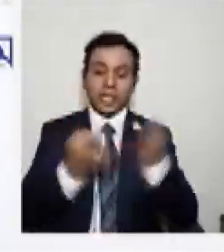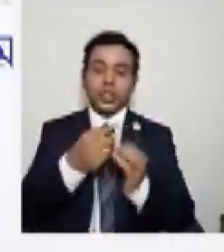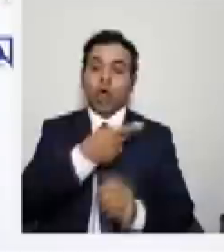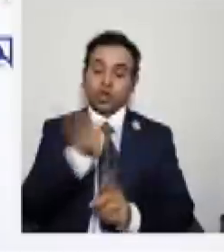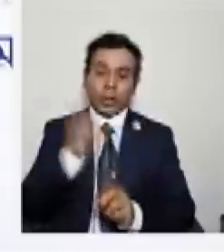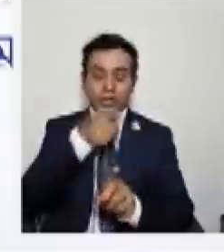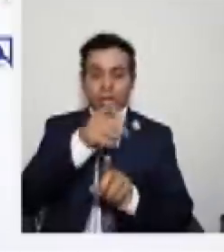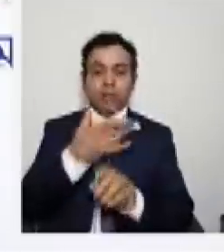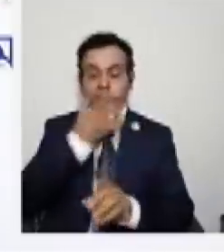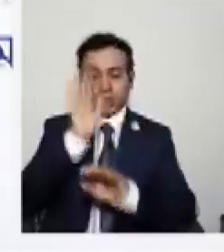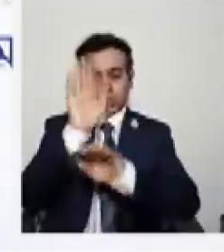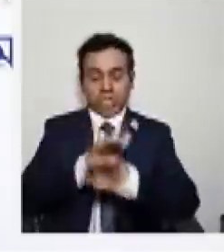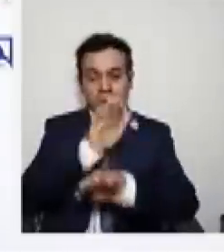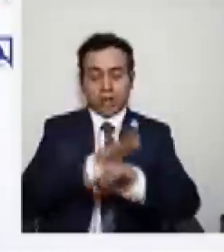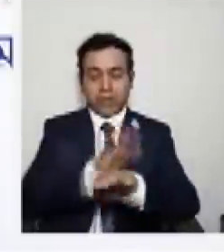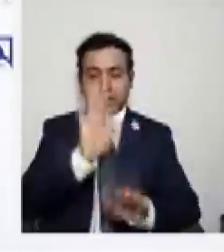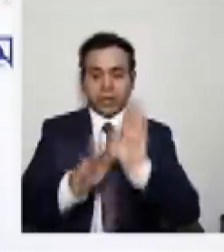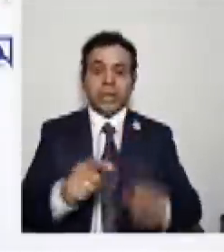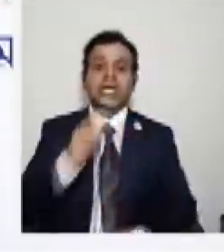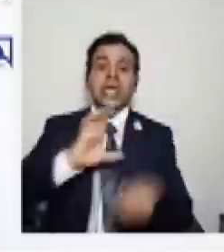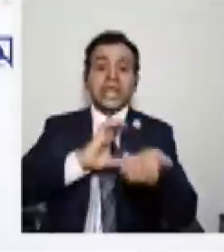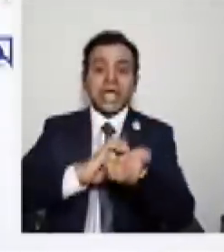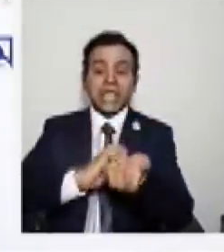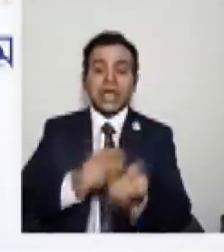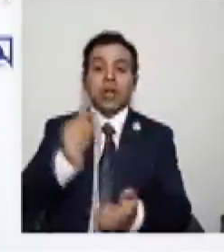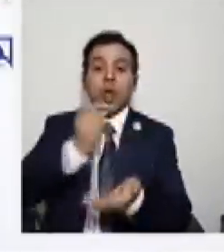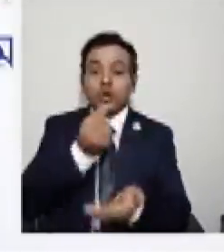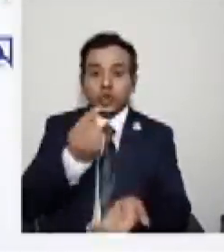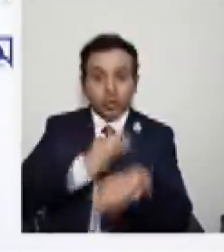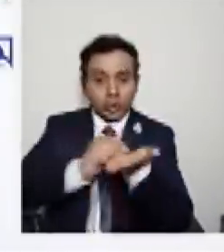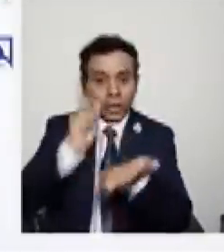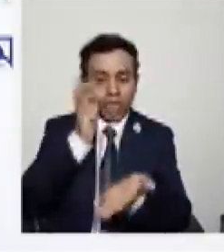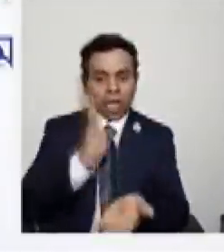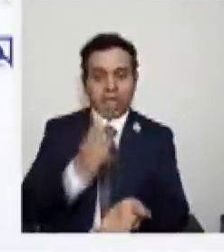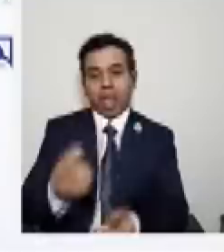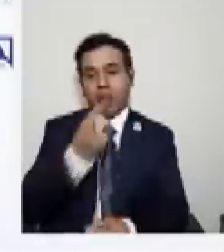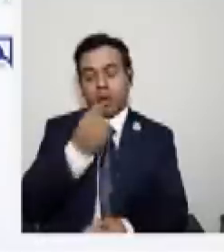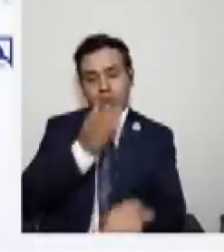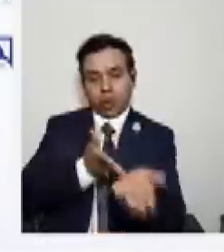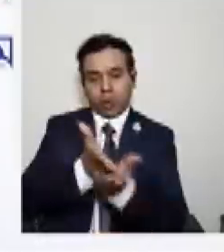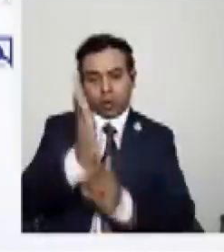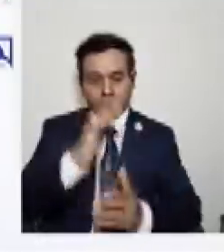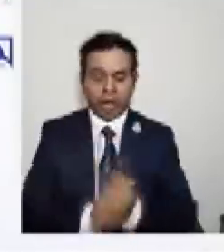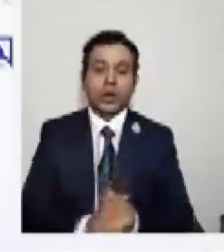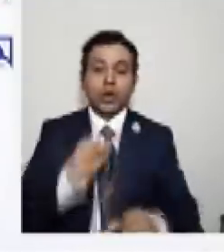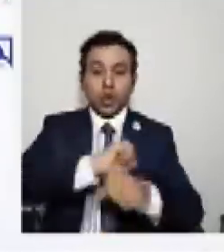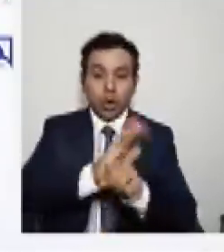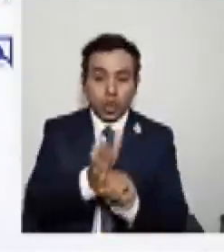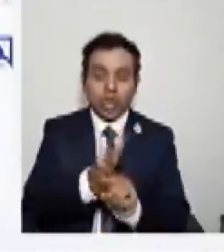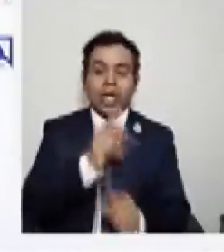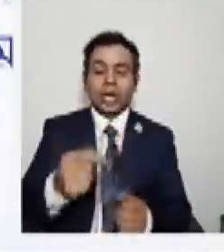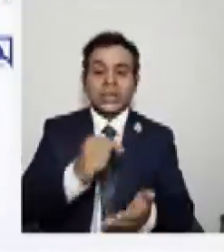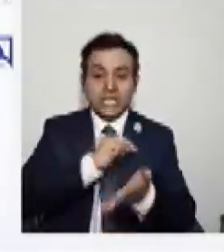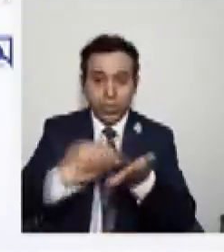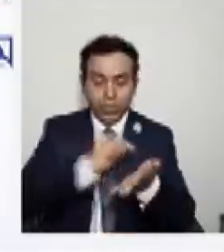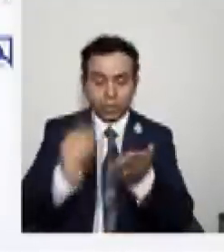ব্যাধি দীর্ঘদিন ধরে আছে তাদের প্রতি বিশেষ খেয়াল রাখতে হবে। তারা যেন নিয়মিত চিকিৎসকের পরামর্শ অনুযায়ী ওষুধ সেবন করেন এবং